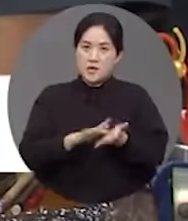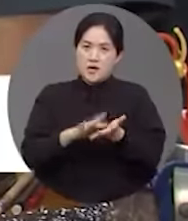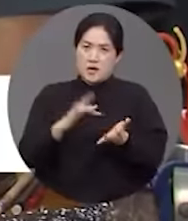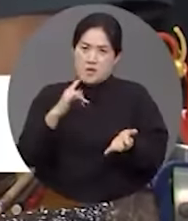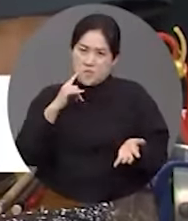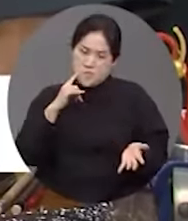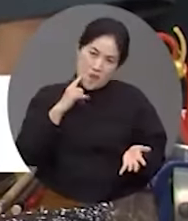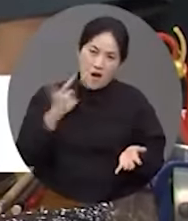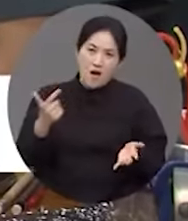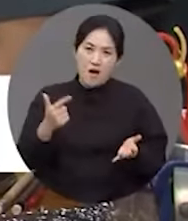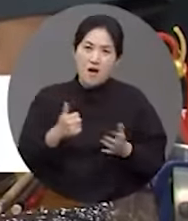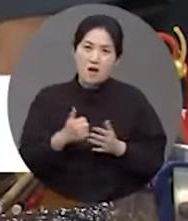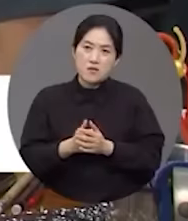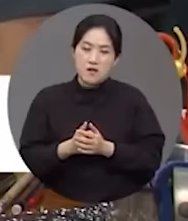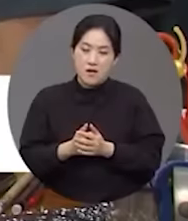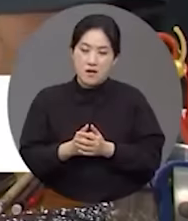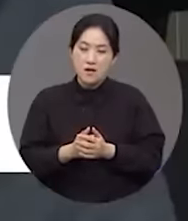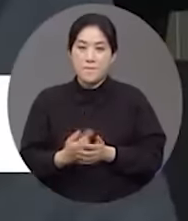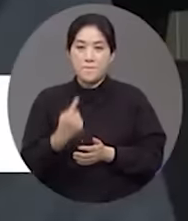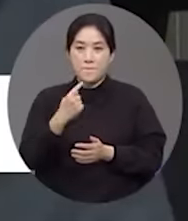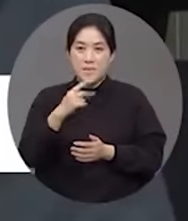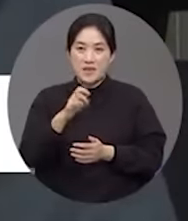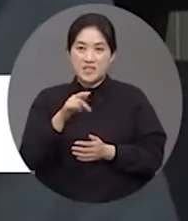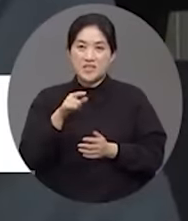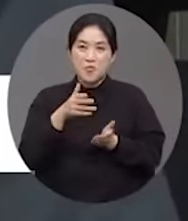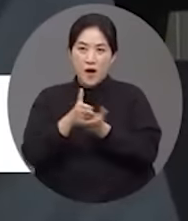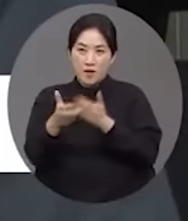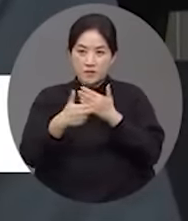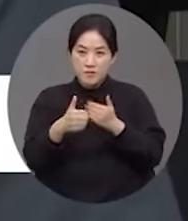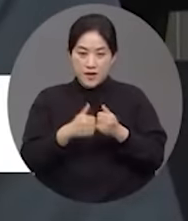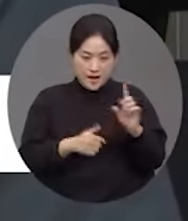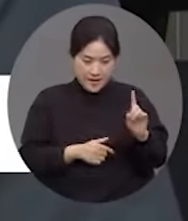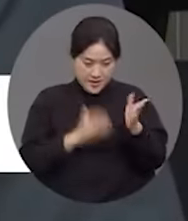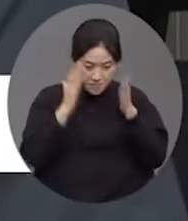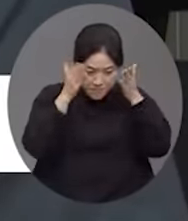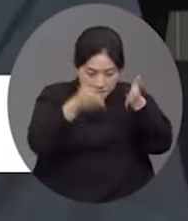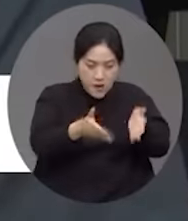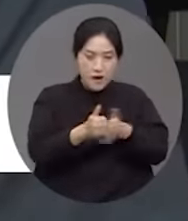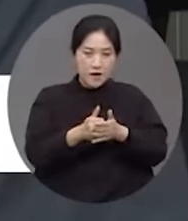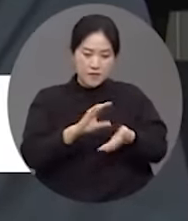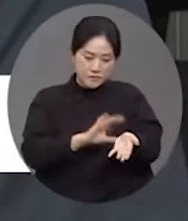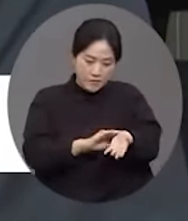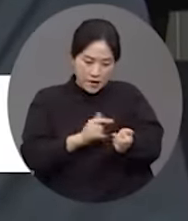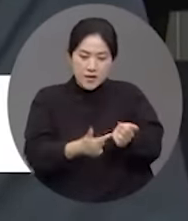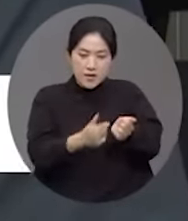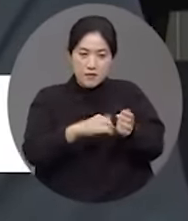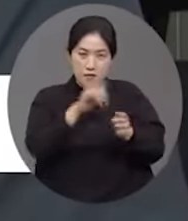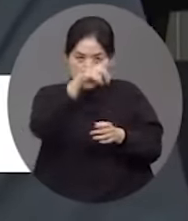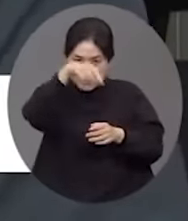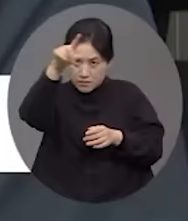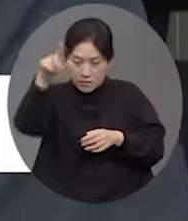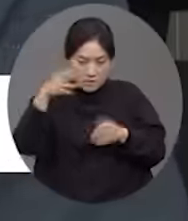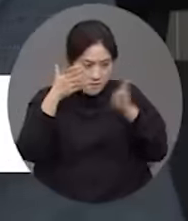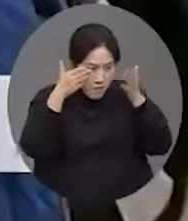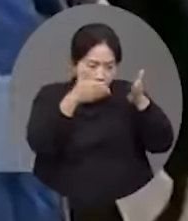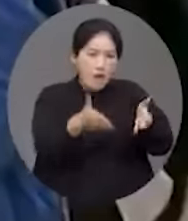어마어마하게 독하거든요. 한 마취과 의사가 계속해서 생체 징후나 바이탈 사인을 확인하면서 이제 진행을 해야